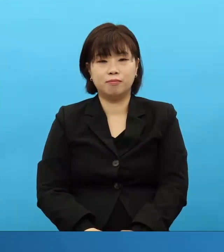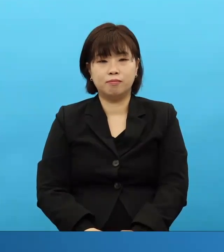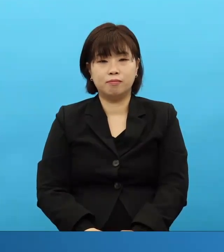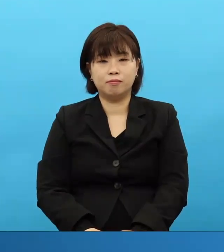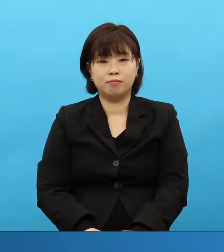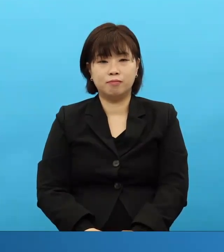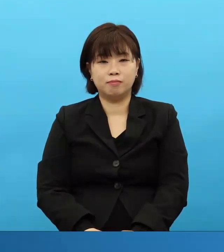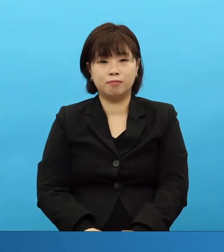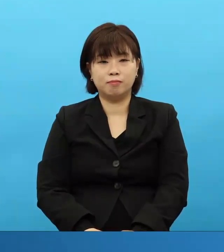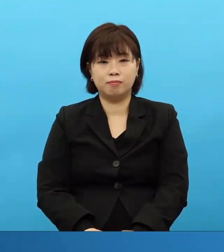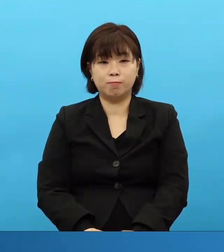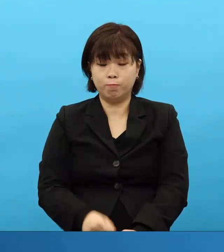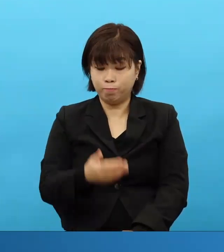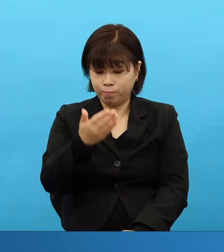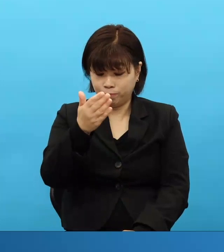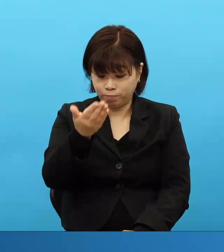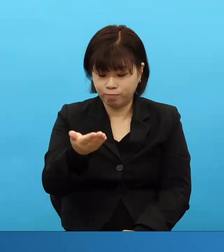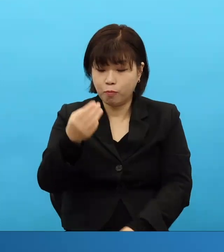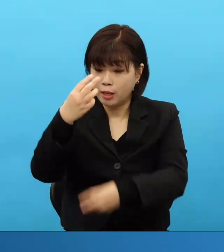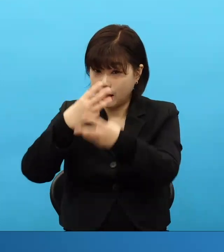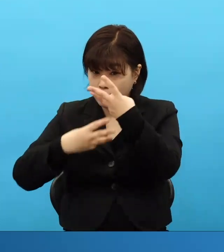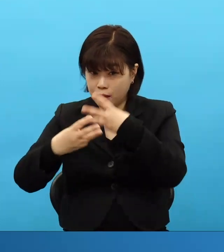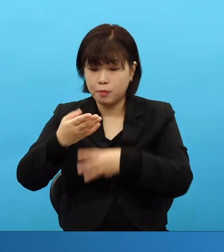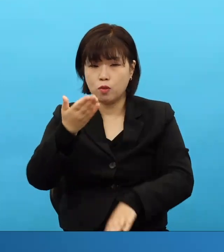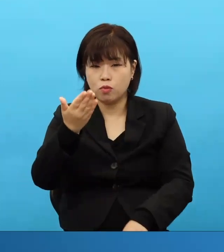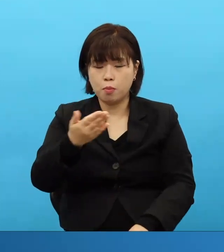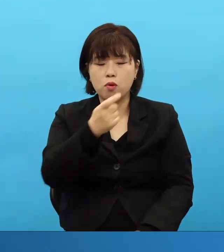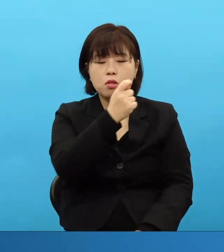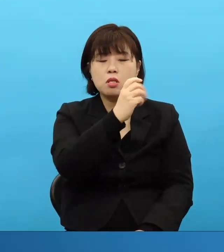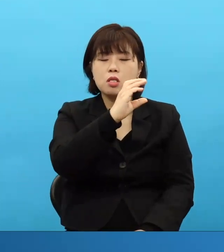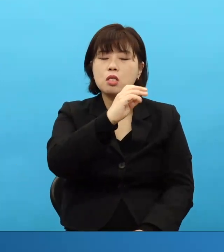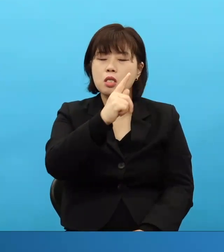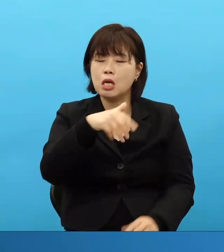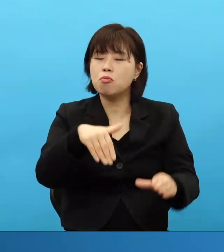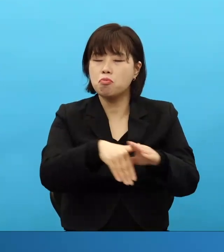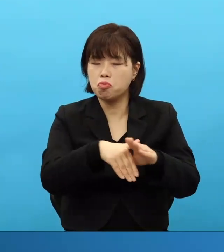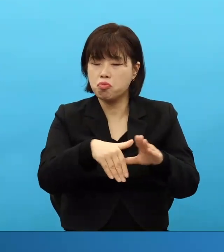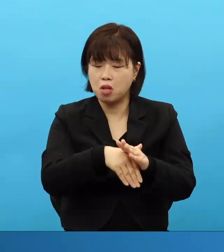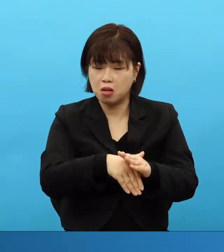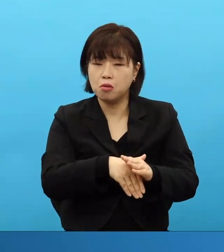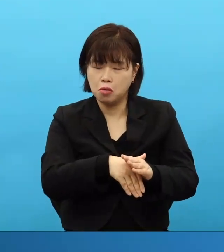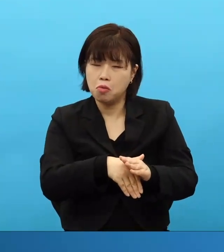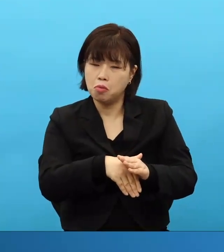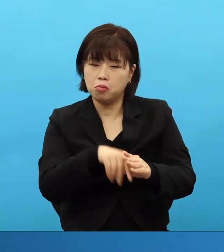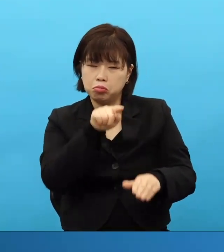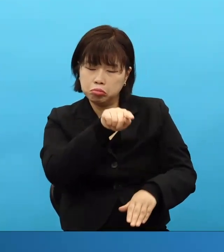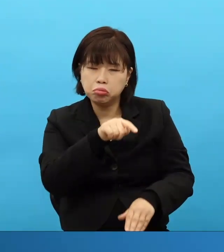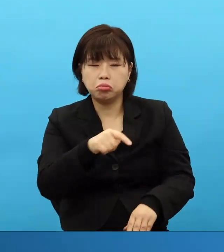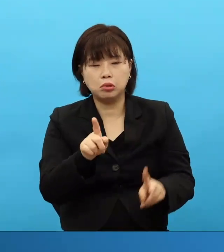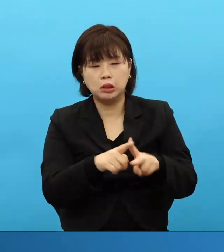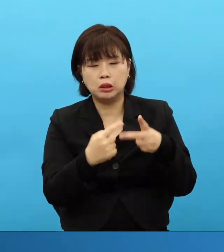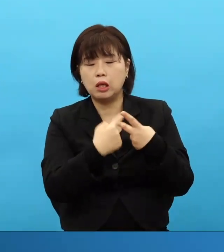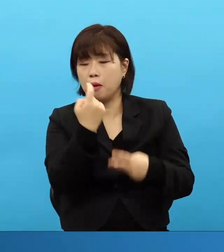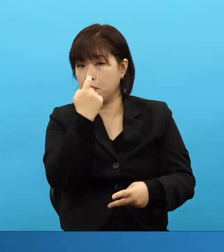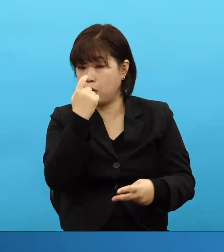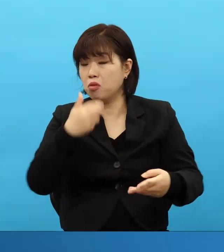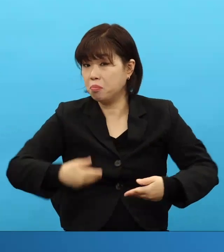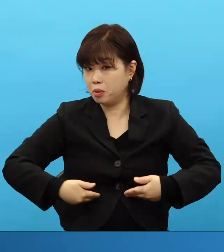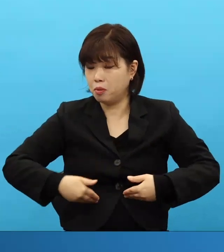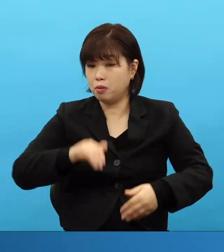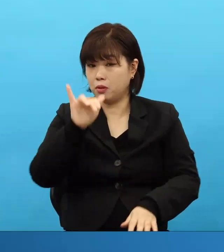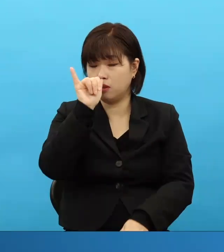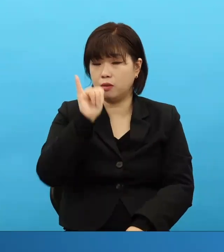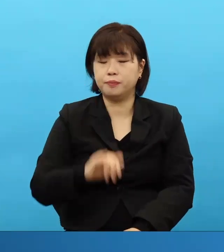와야 된다니까요. And so TCKs, think about it. The remnants must come to the 그러니까 성경을 TCKs. 자세히 보라. Look carefully at the Bible. 결국